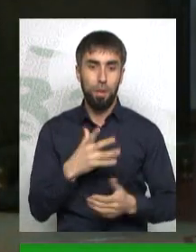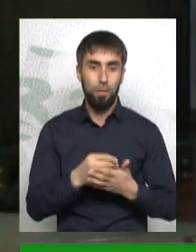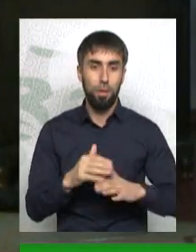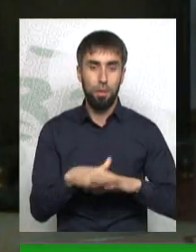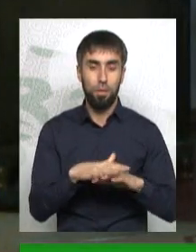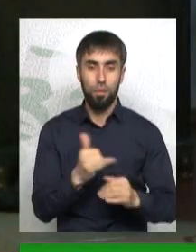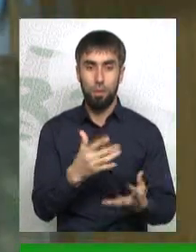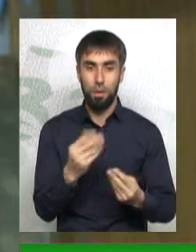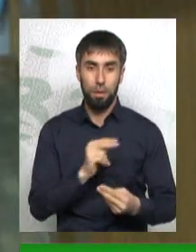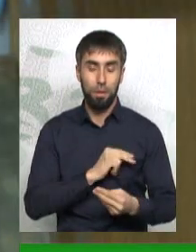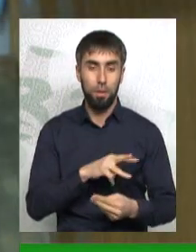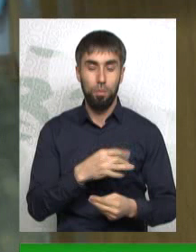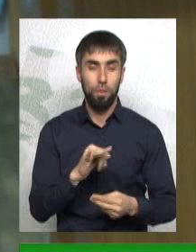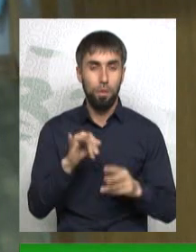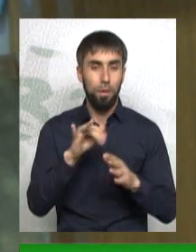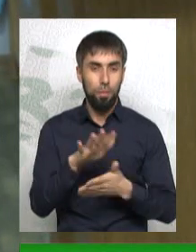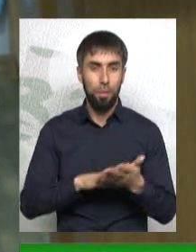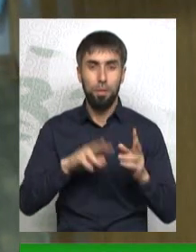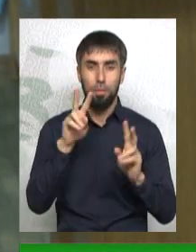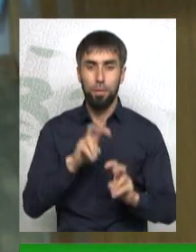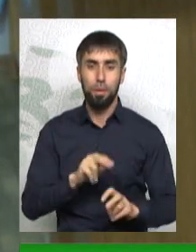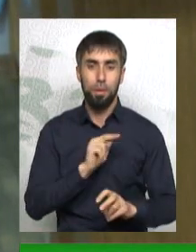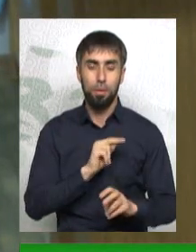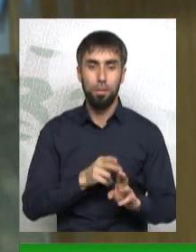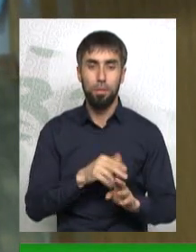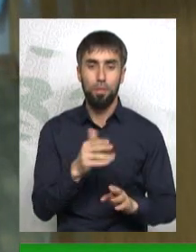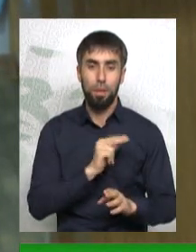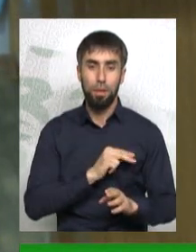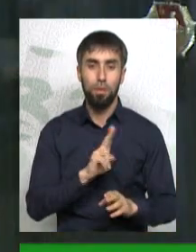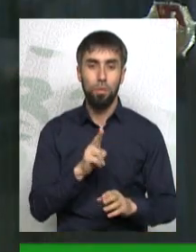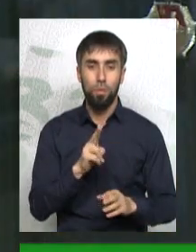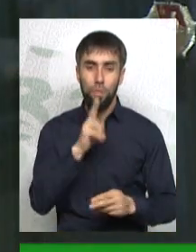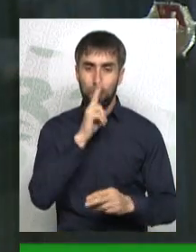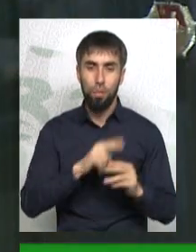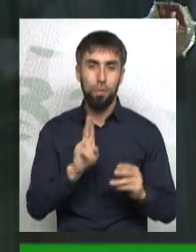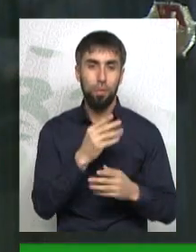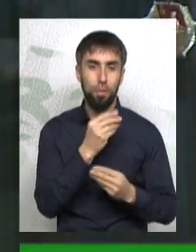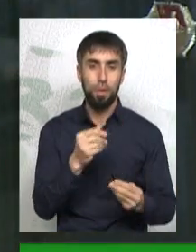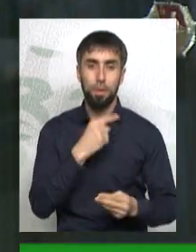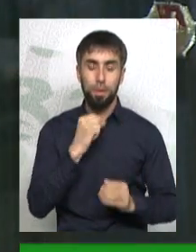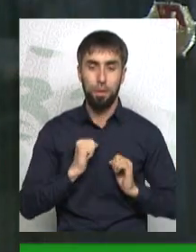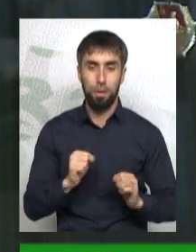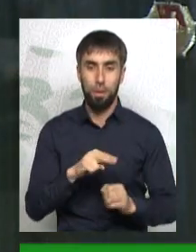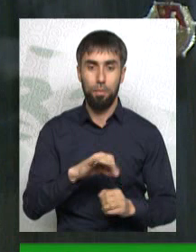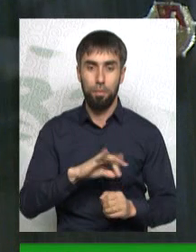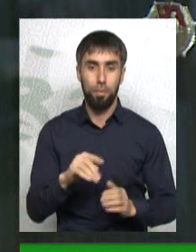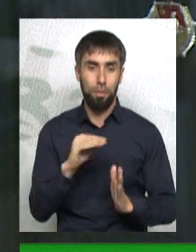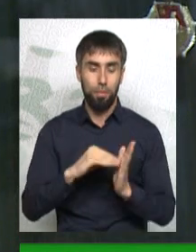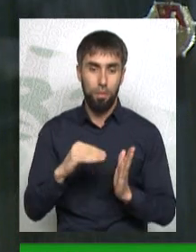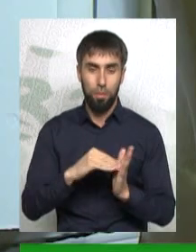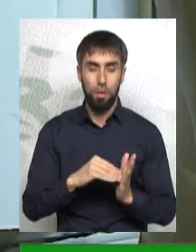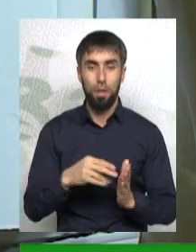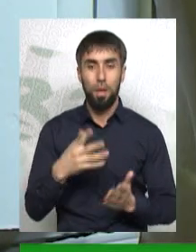день сотрудниками музея продолжается поисковая работа по выявлению без вести пропавших и погибших ингушских героев. Перечень пополняют сами родственники.